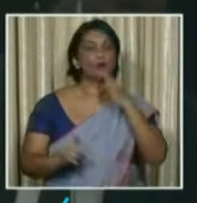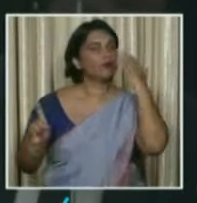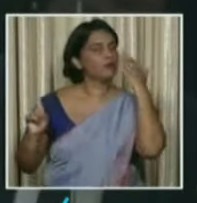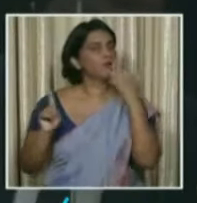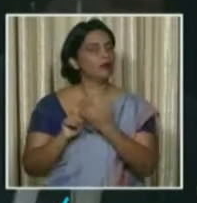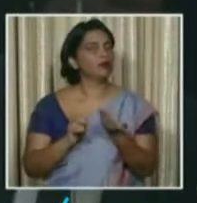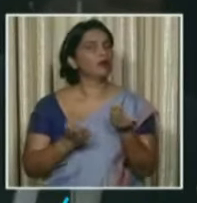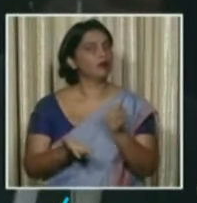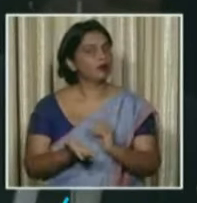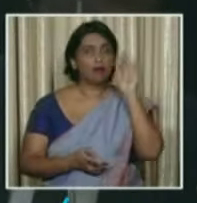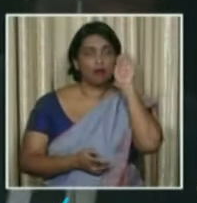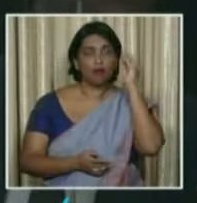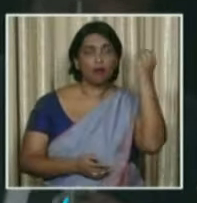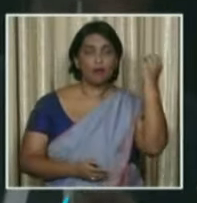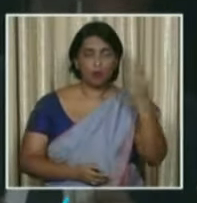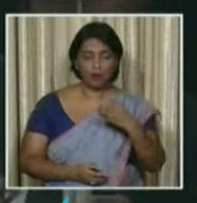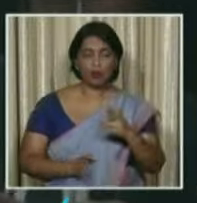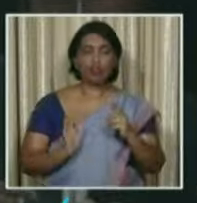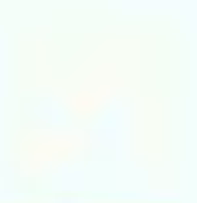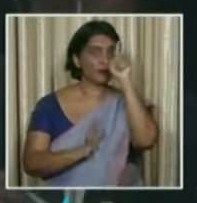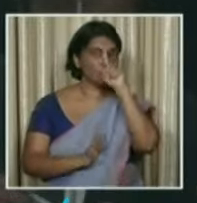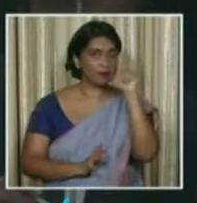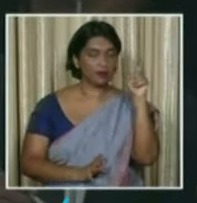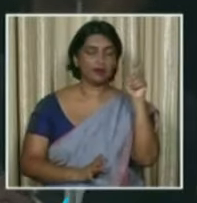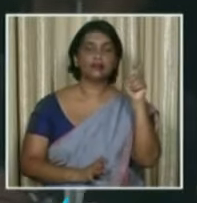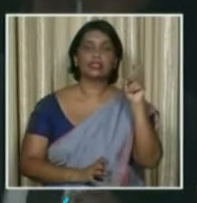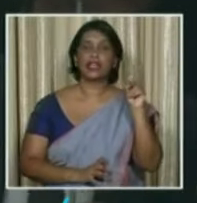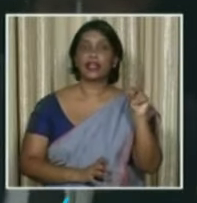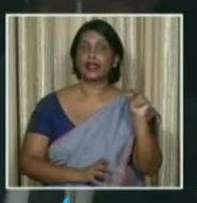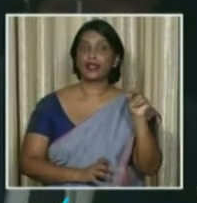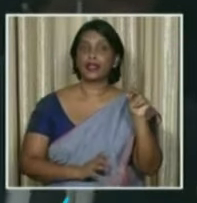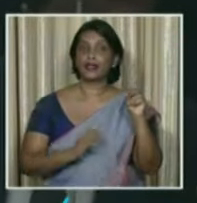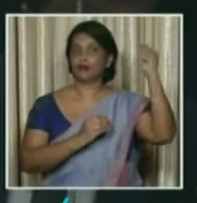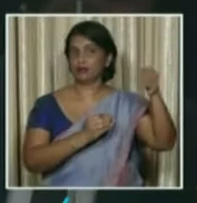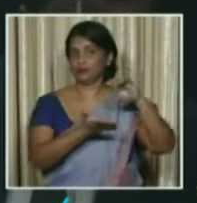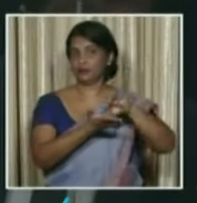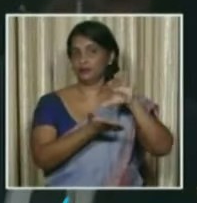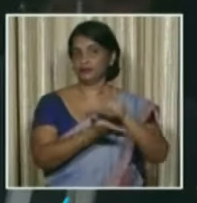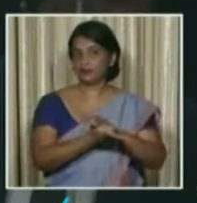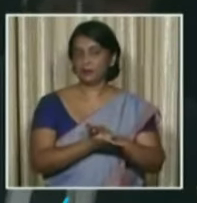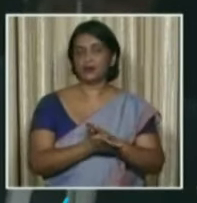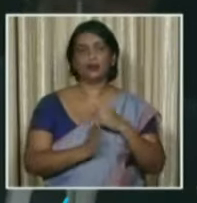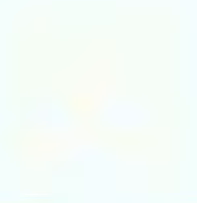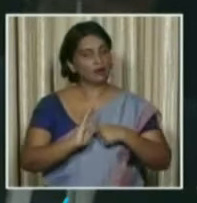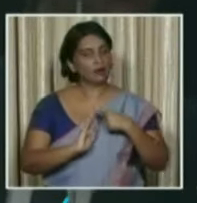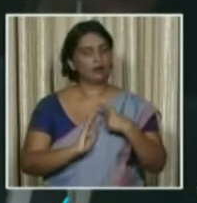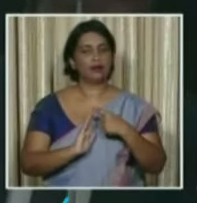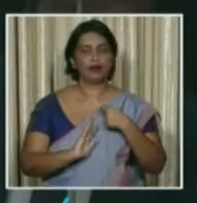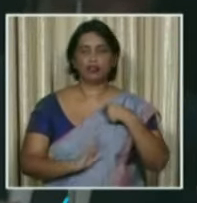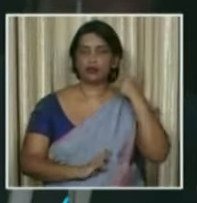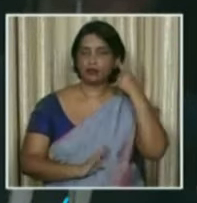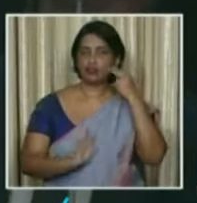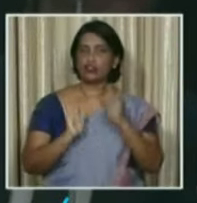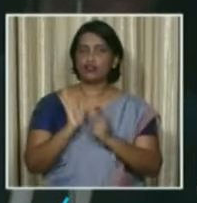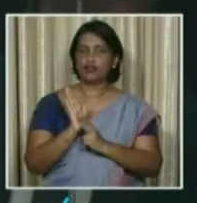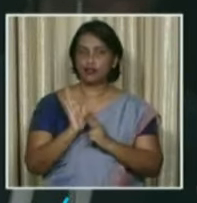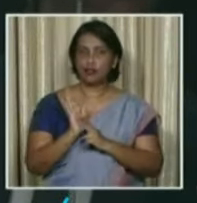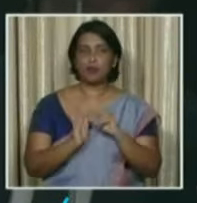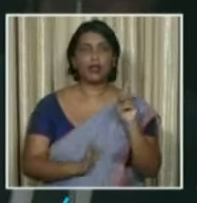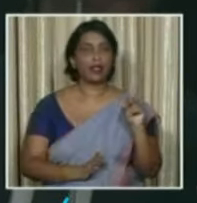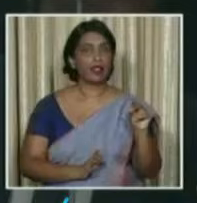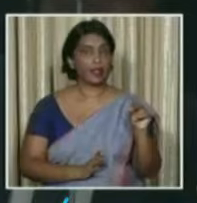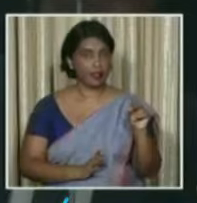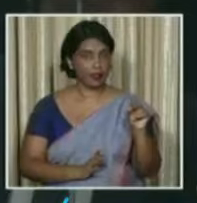යලි අහන්නට දිනය නොවැම්බර් මාසයේ 11 වෙනිදාට නියම කළා තියෙනවා. මුළු රටම දන්නවා නොවැම්බර් මාසයේ